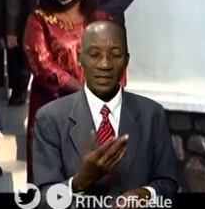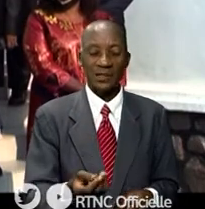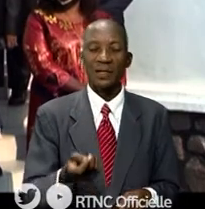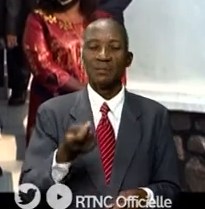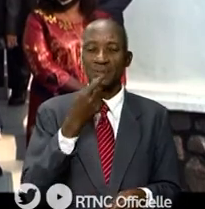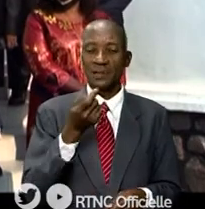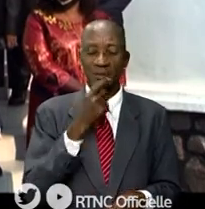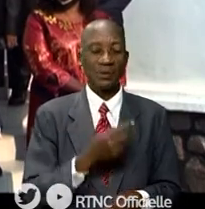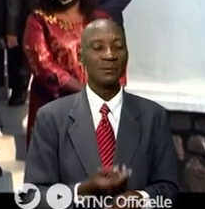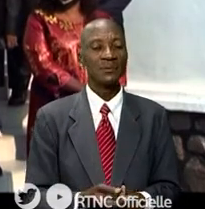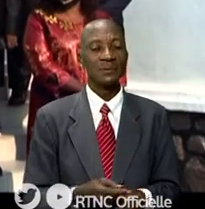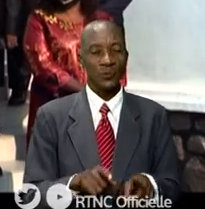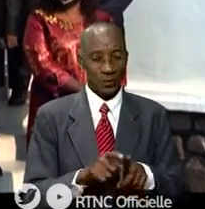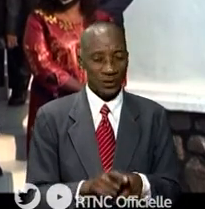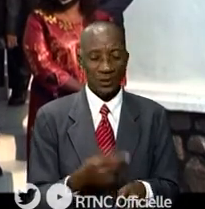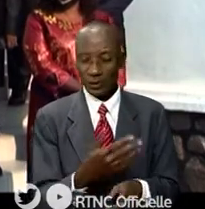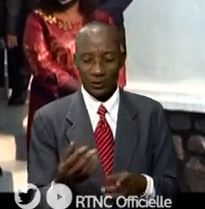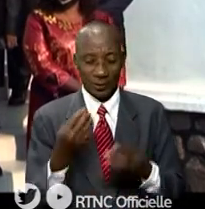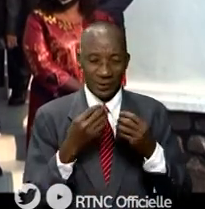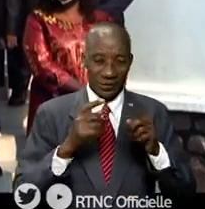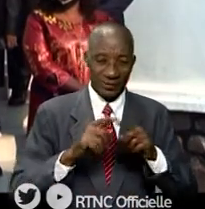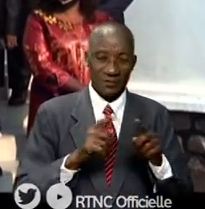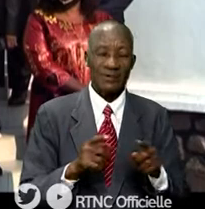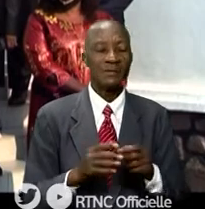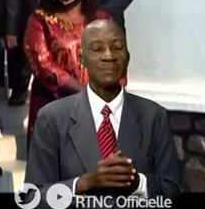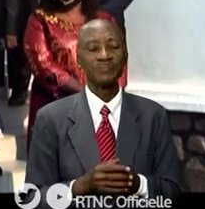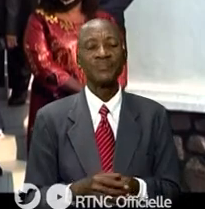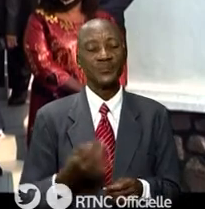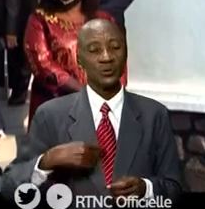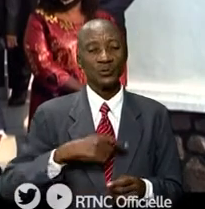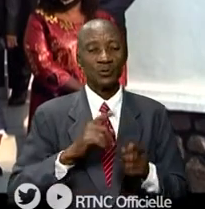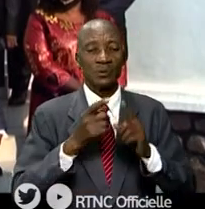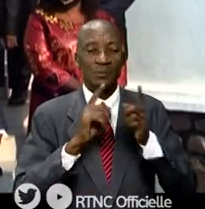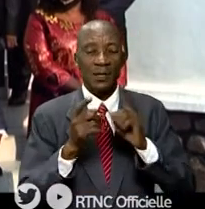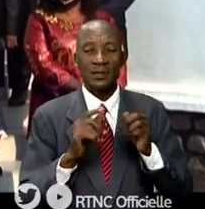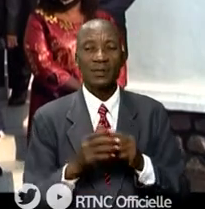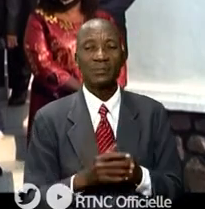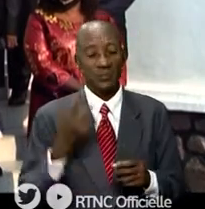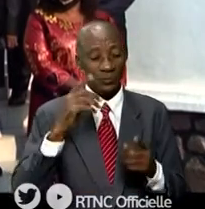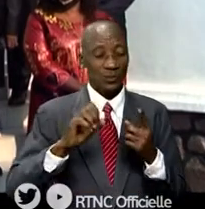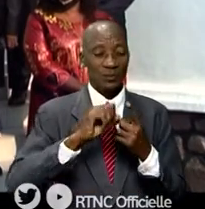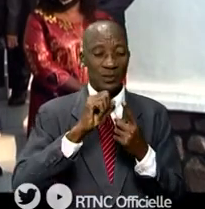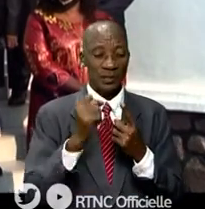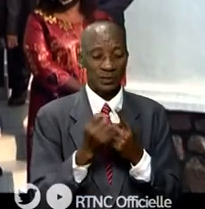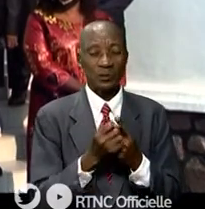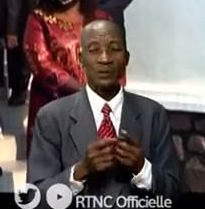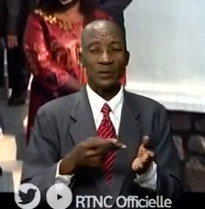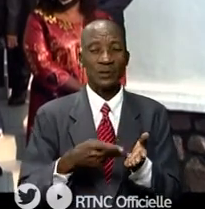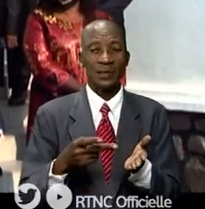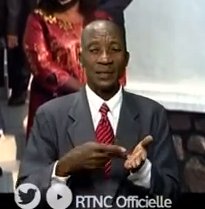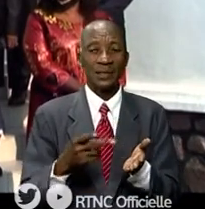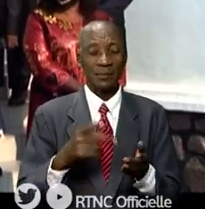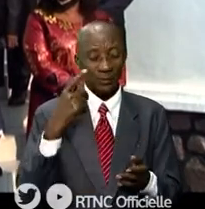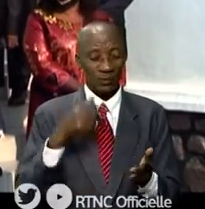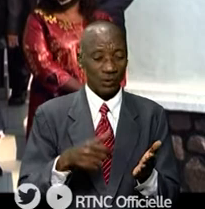produits médicaux, les équipements médicaux. Nous avons parlé de la situation du paiement de la